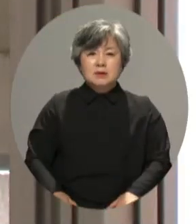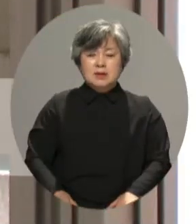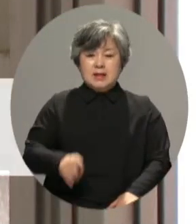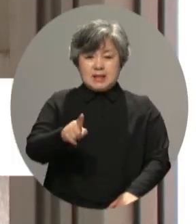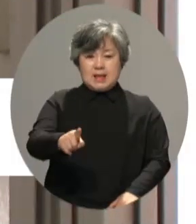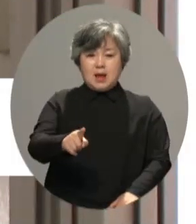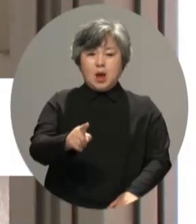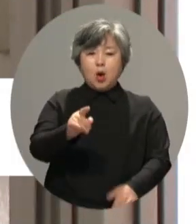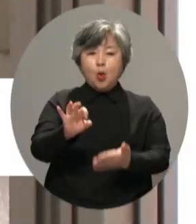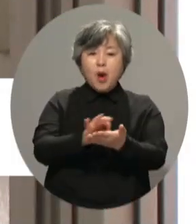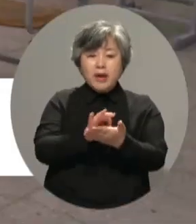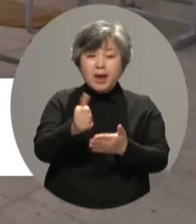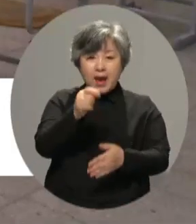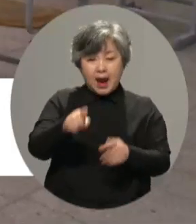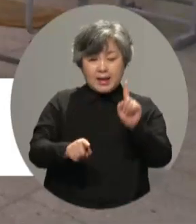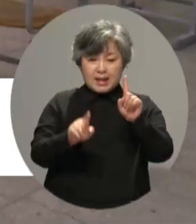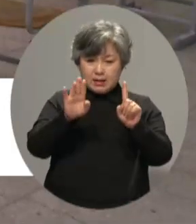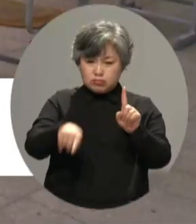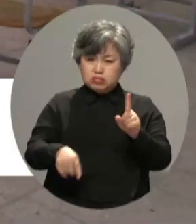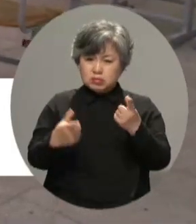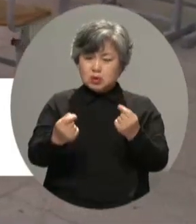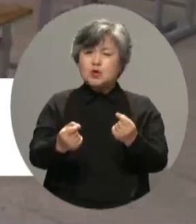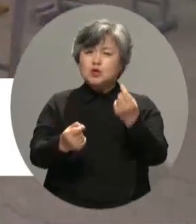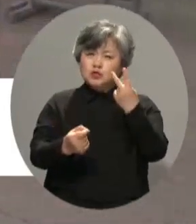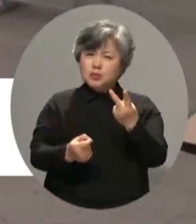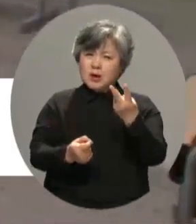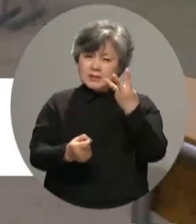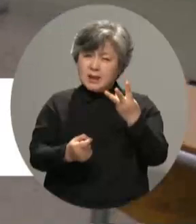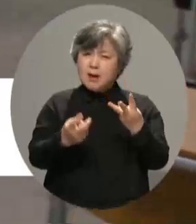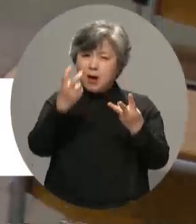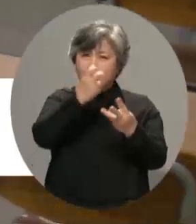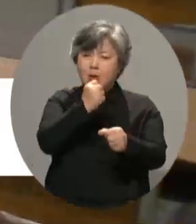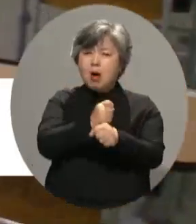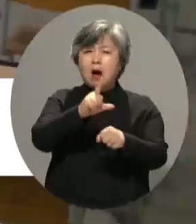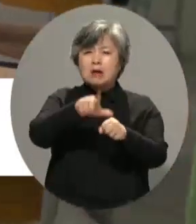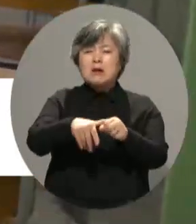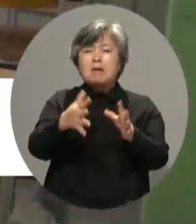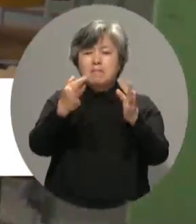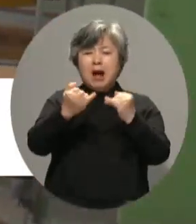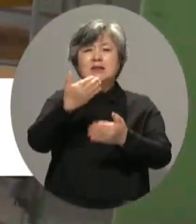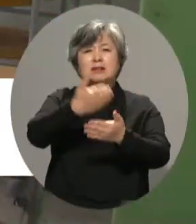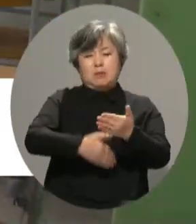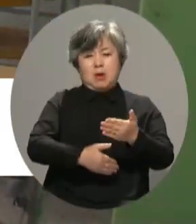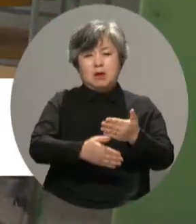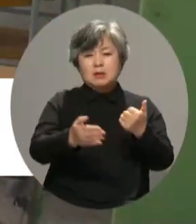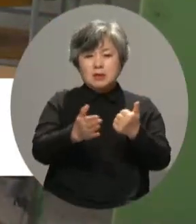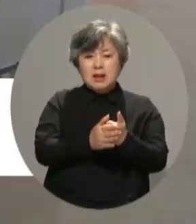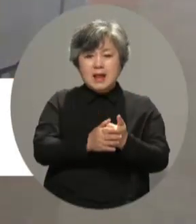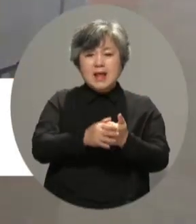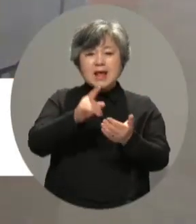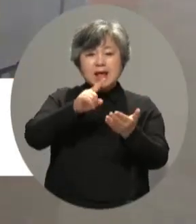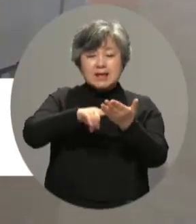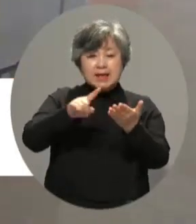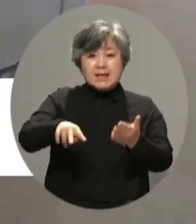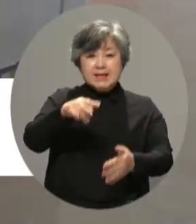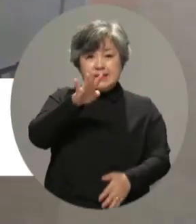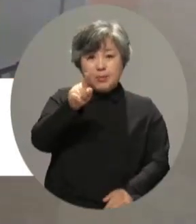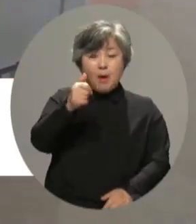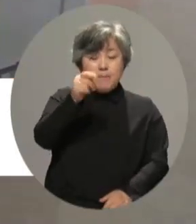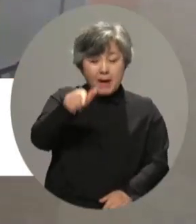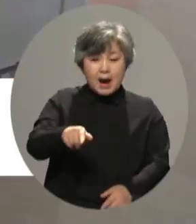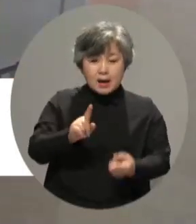경우에는 두번 세번 검토를 해도 될 정도로 시간이 나니 남았구요 세법학 1부 같은경우에는